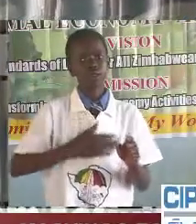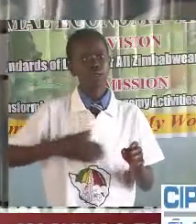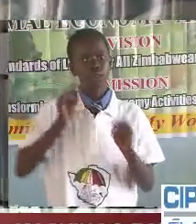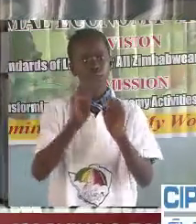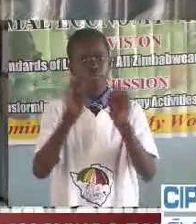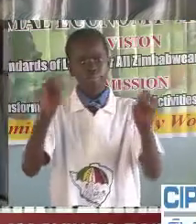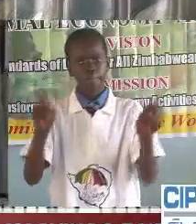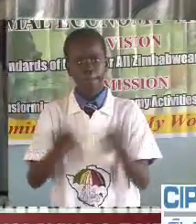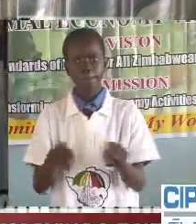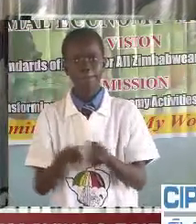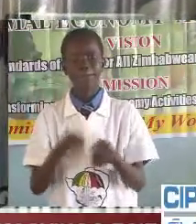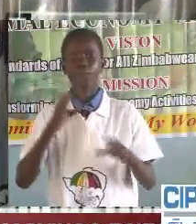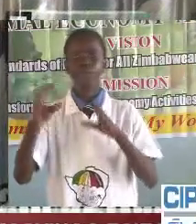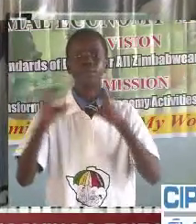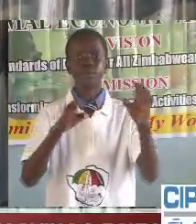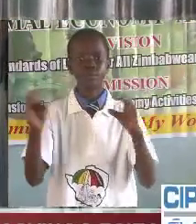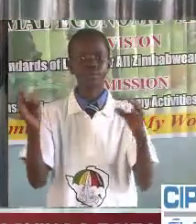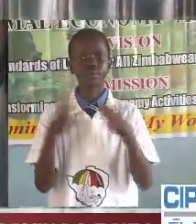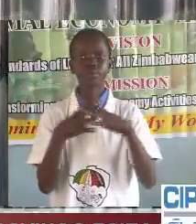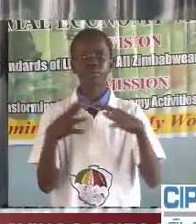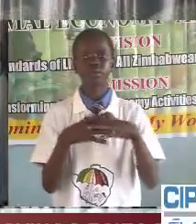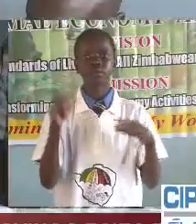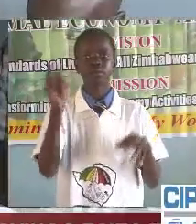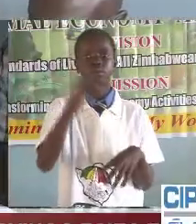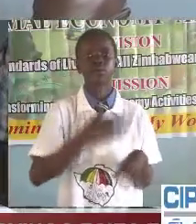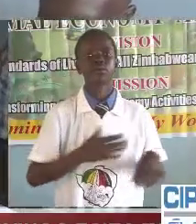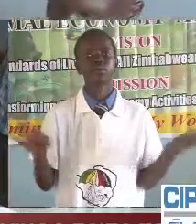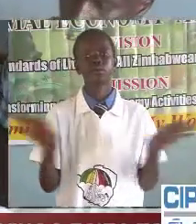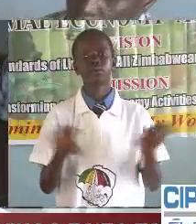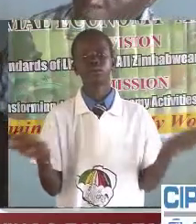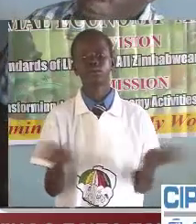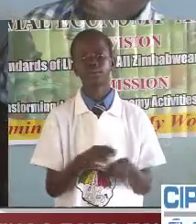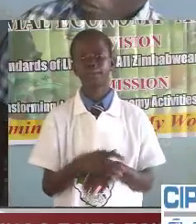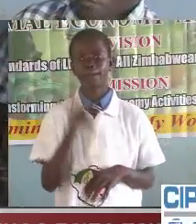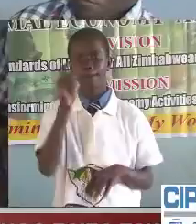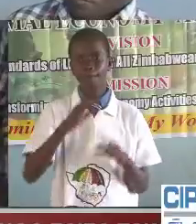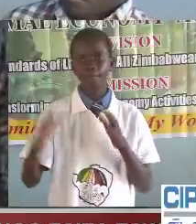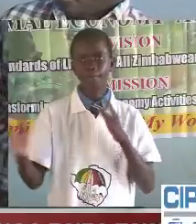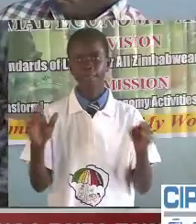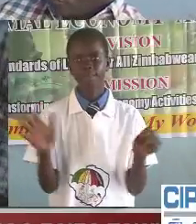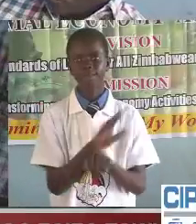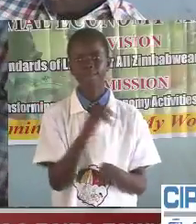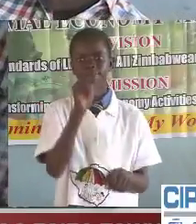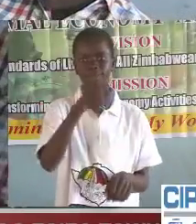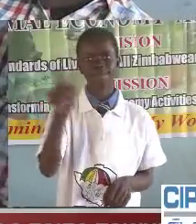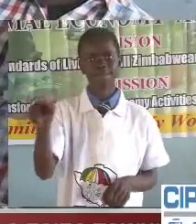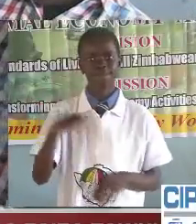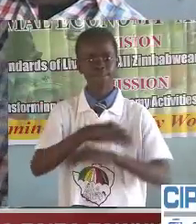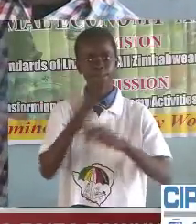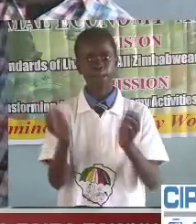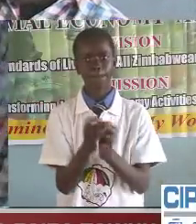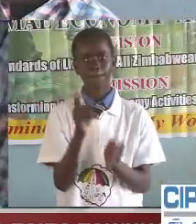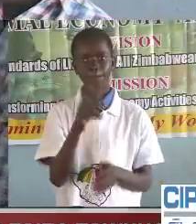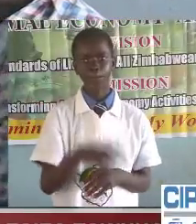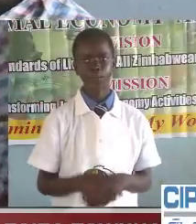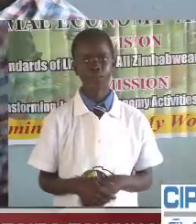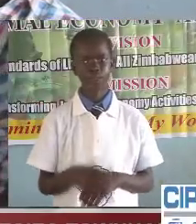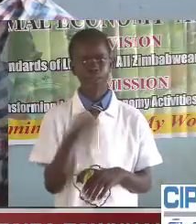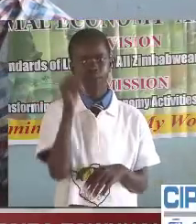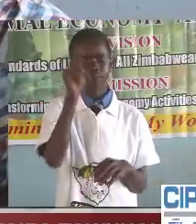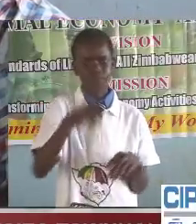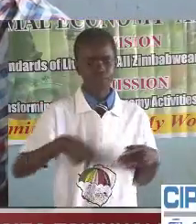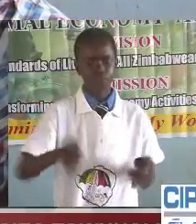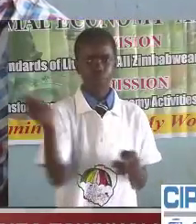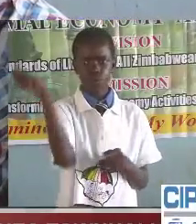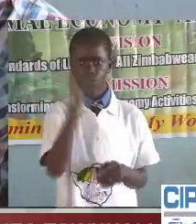pamwechete nekutitsanangurira zvaunozoda kuita pamwechete nepati yako kana uchinge wapinda pai wapinda muofisi. Hausi